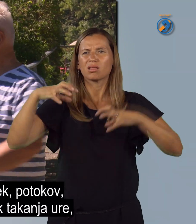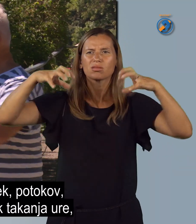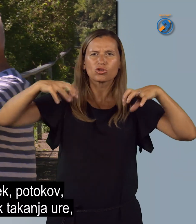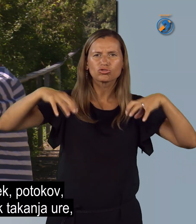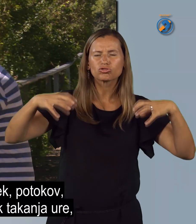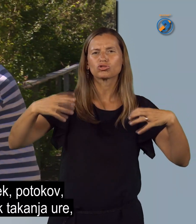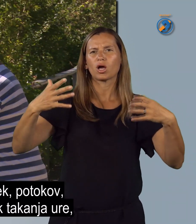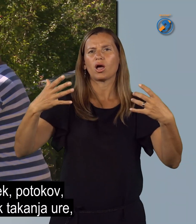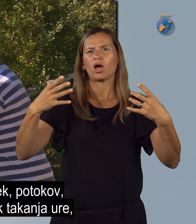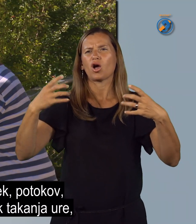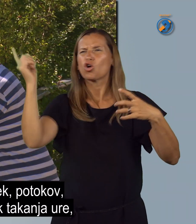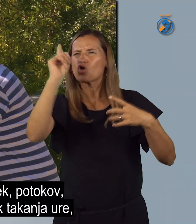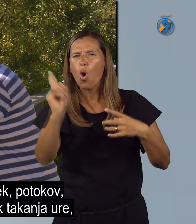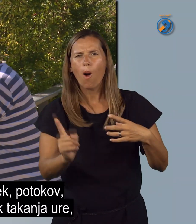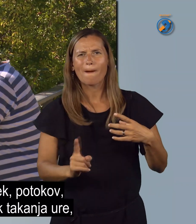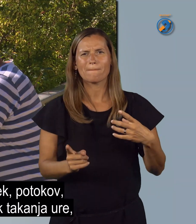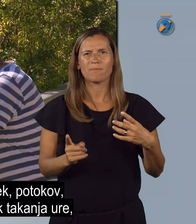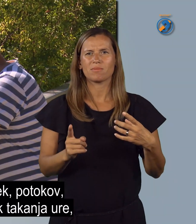deževanja, groma,